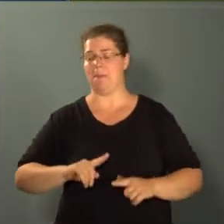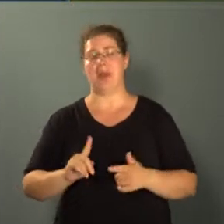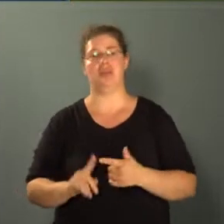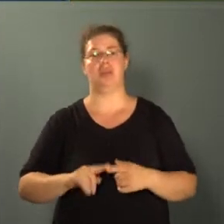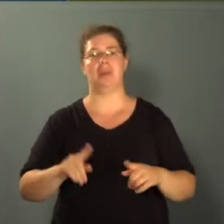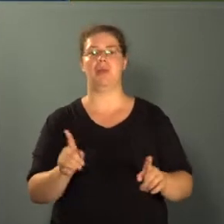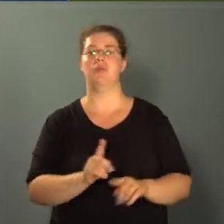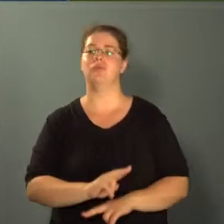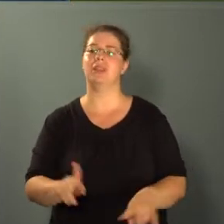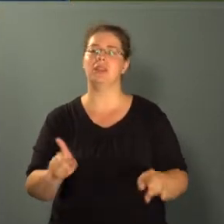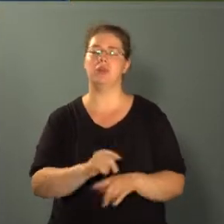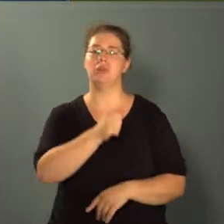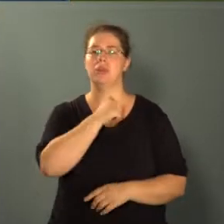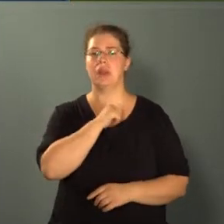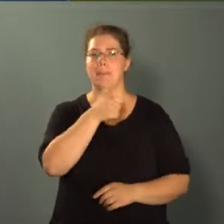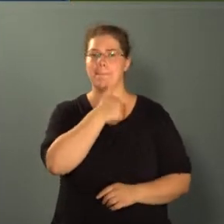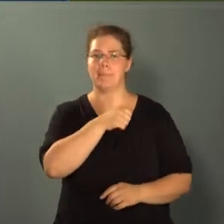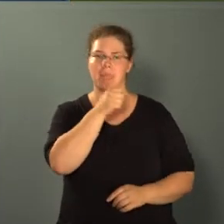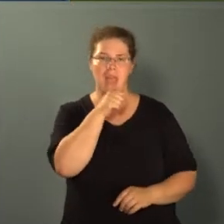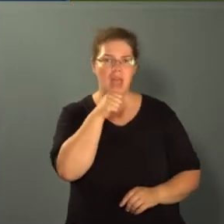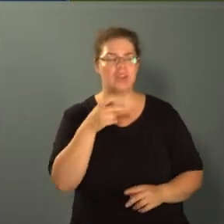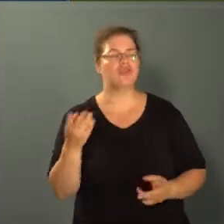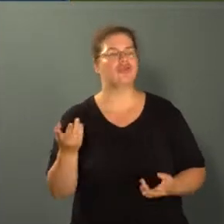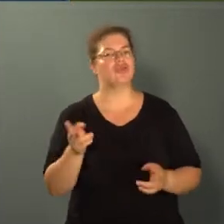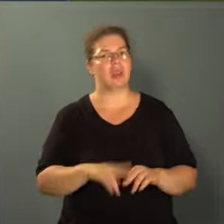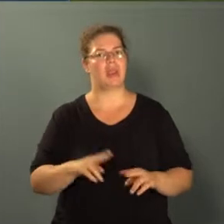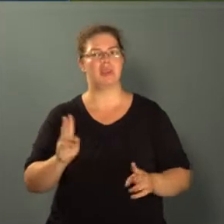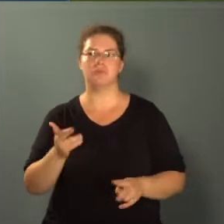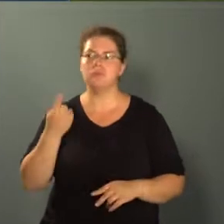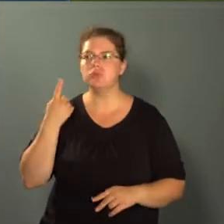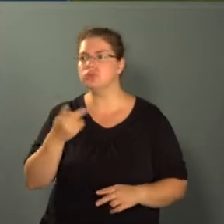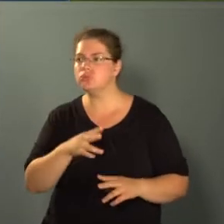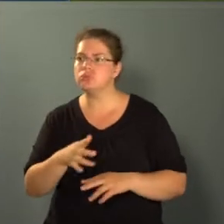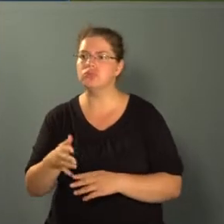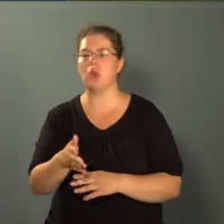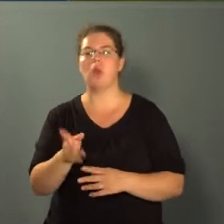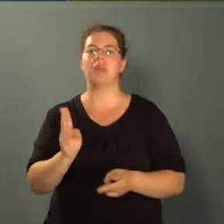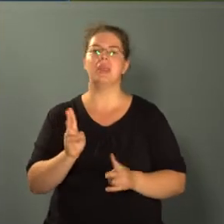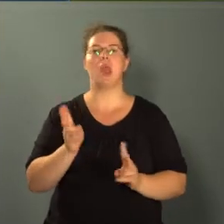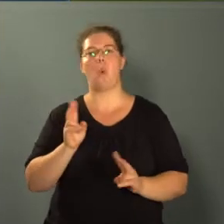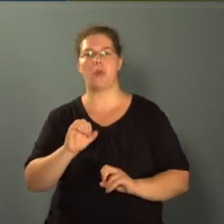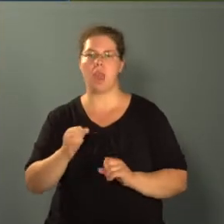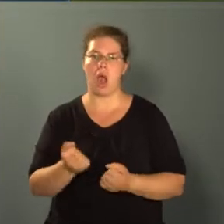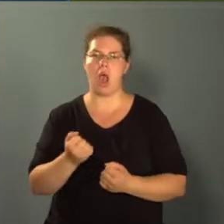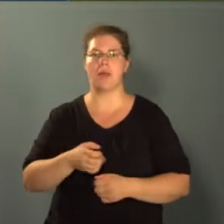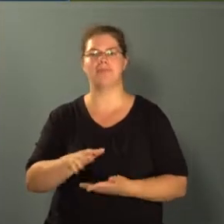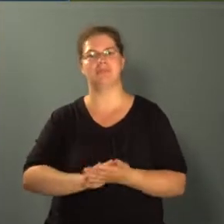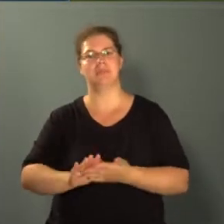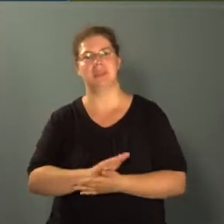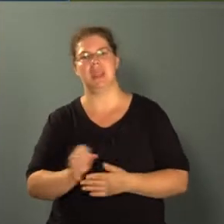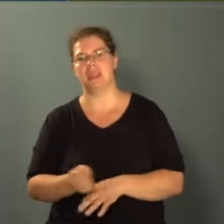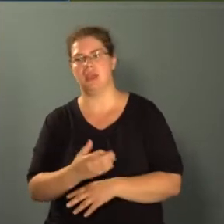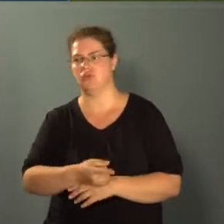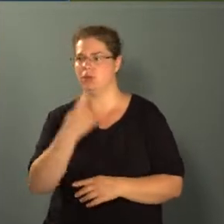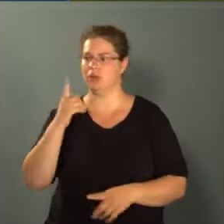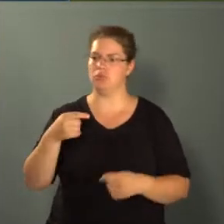olyan GPS mérőrendszerünk, ahol nyomon tudjuk követni, hogy ki az edzésen hogy edz, a mérkőzéseken milyen teljesítményt tud